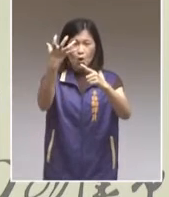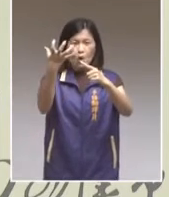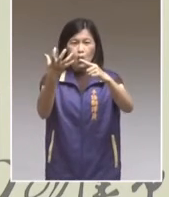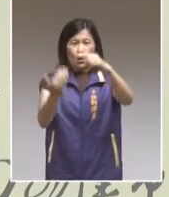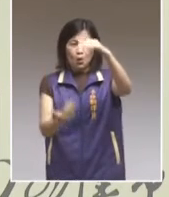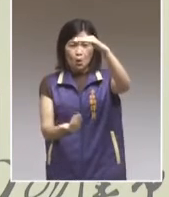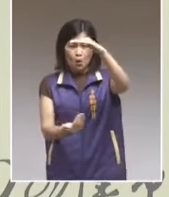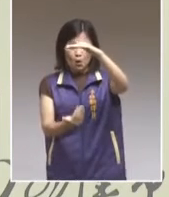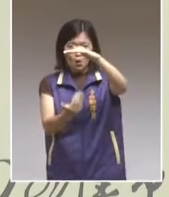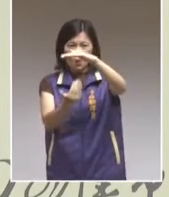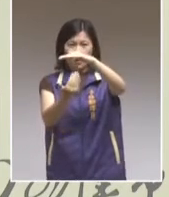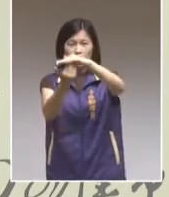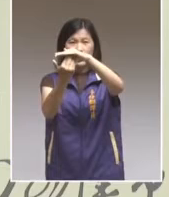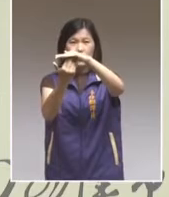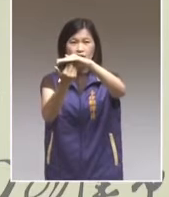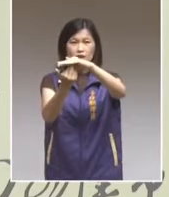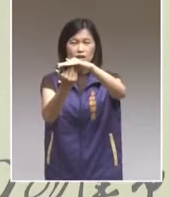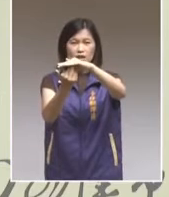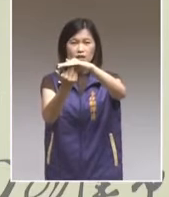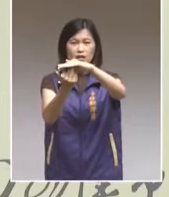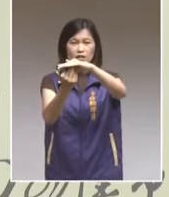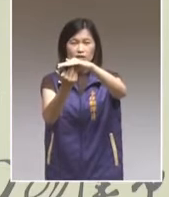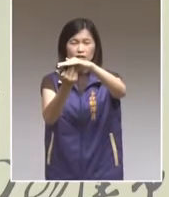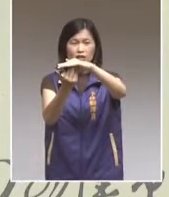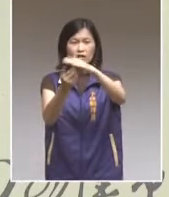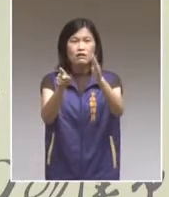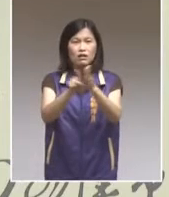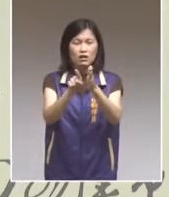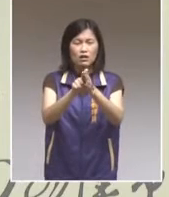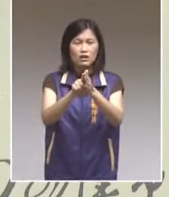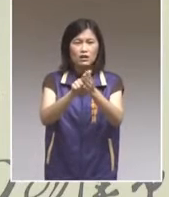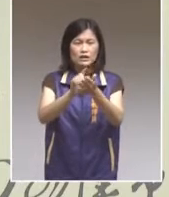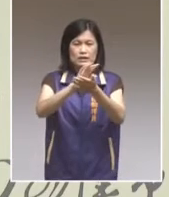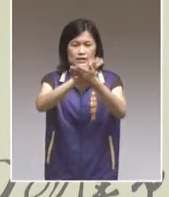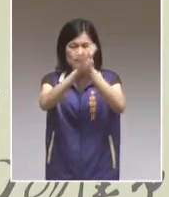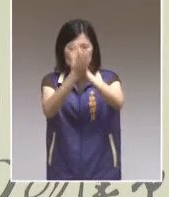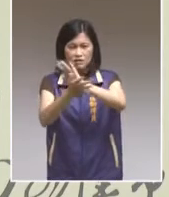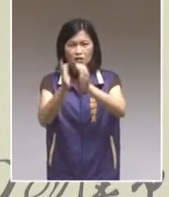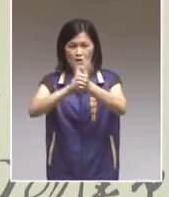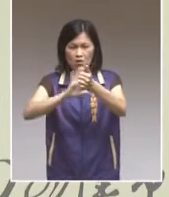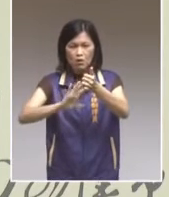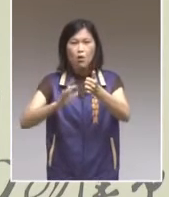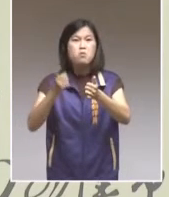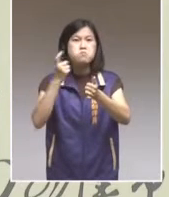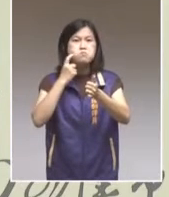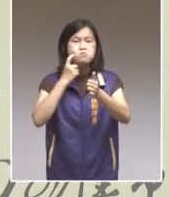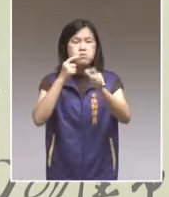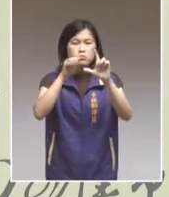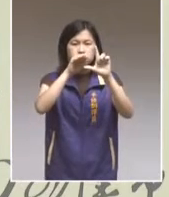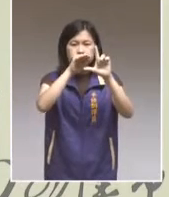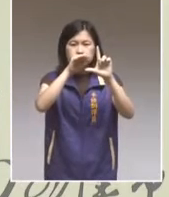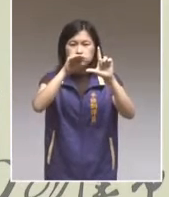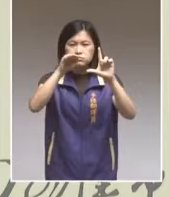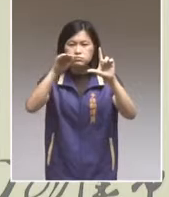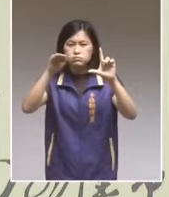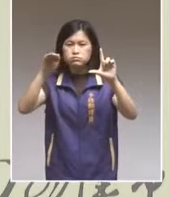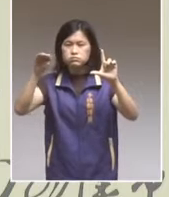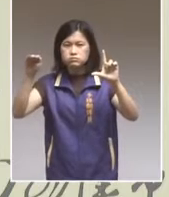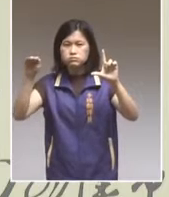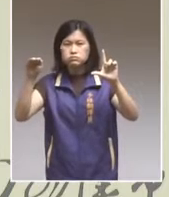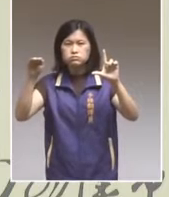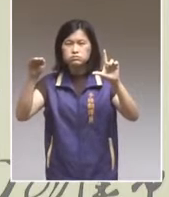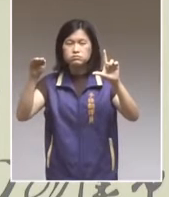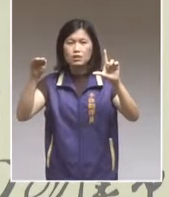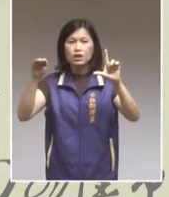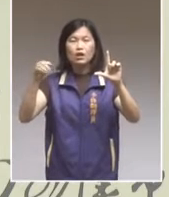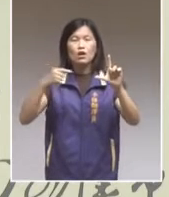一定的啊瓶颈的时候，会造成一个假性的停滞现象。好，啊，那所以我想我们